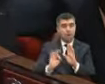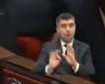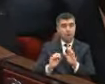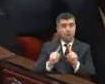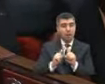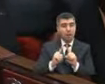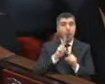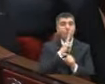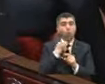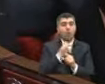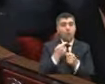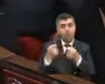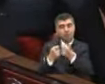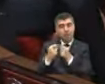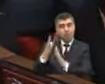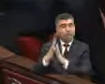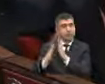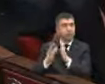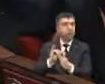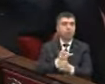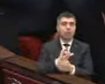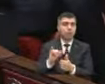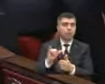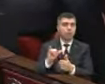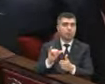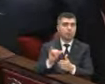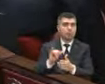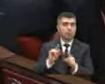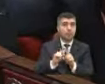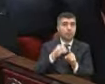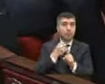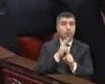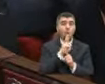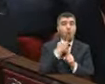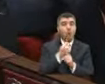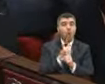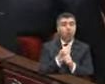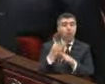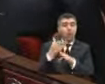سابقه اللي كنا فيها جميع، وحتى الحكومه اللي قبل منها شكرا شكرا.